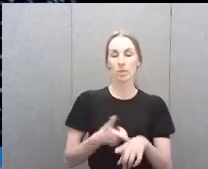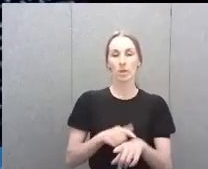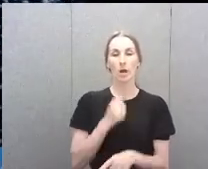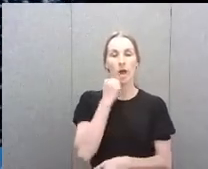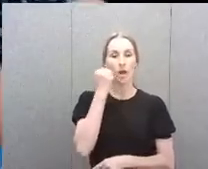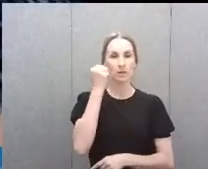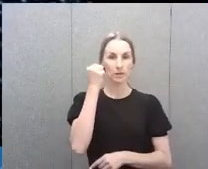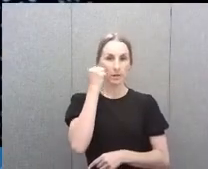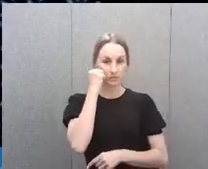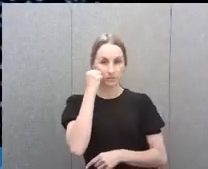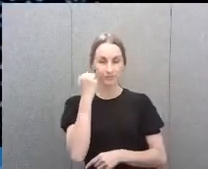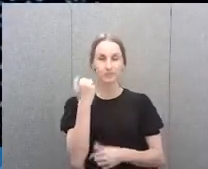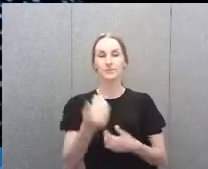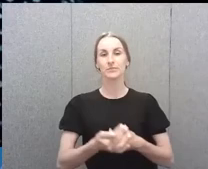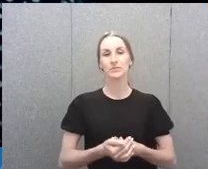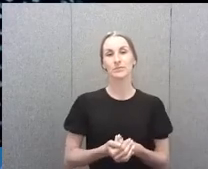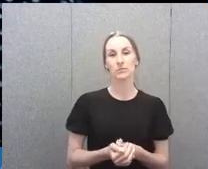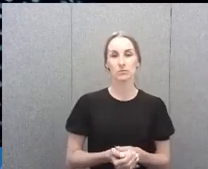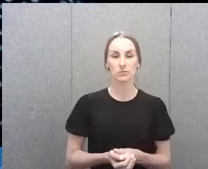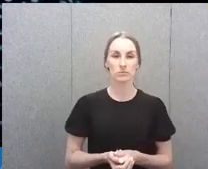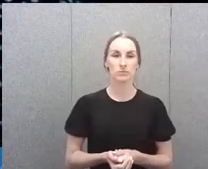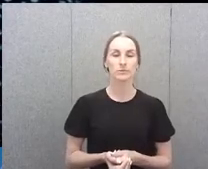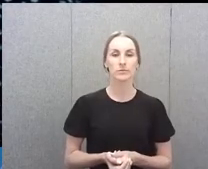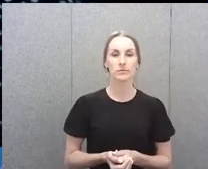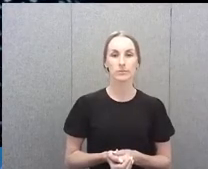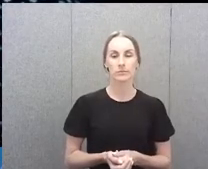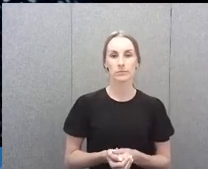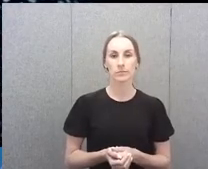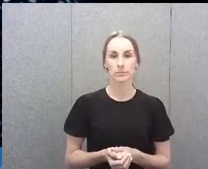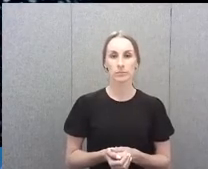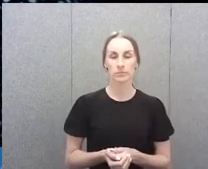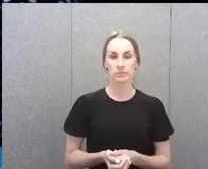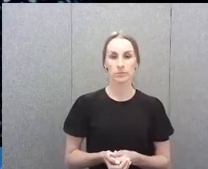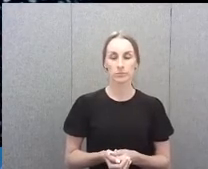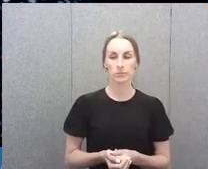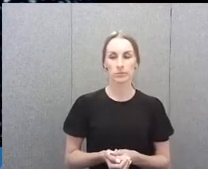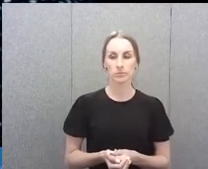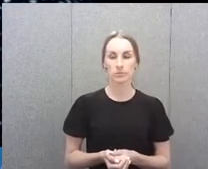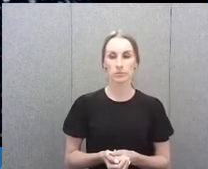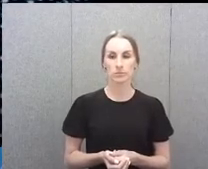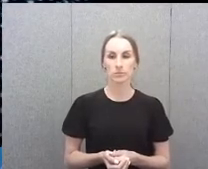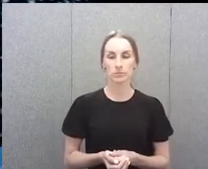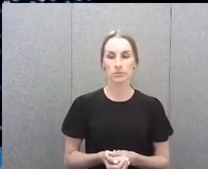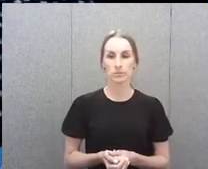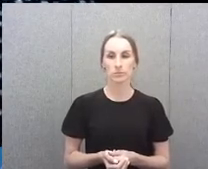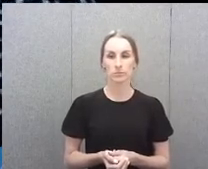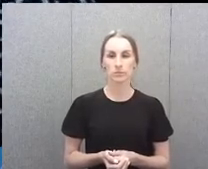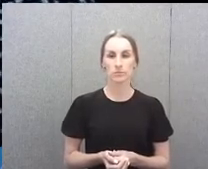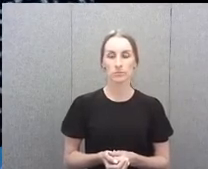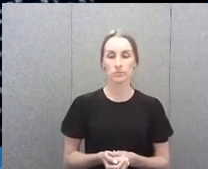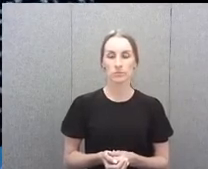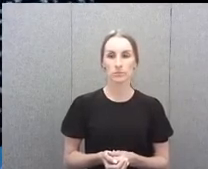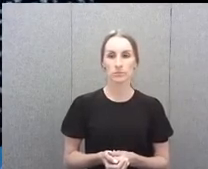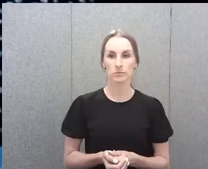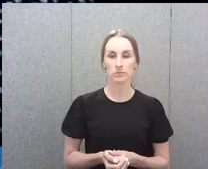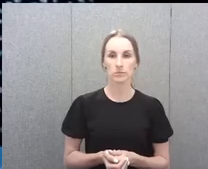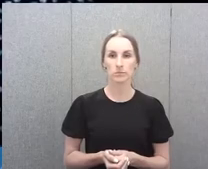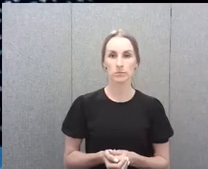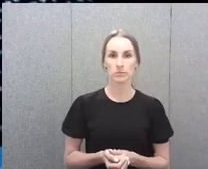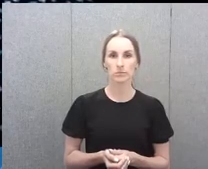Большое спасибо. Мне очень приятно здесь находиться и общаться с вами по вопросам мира,